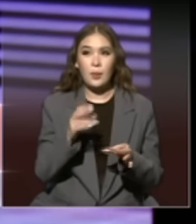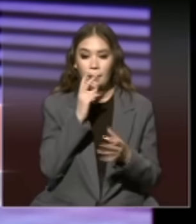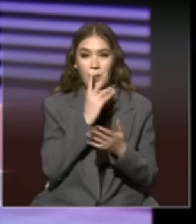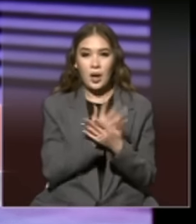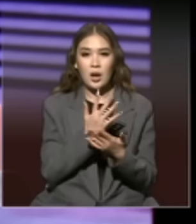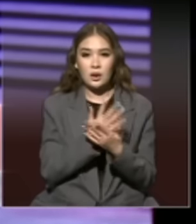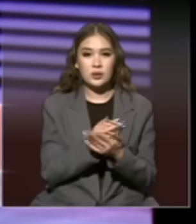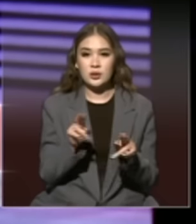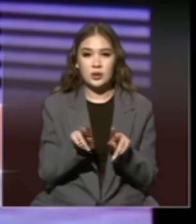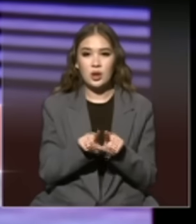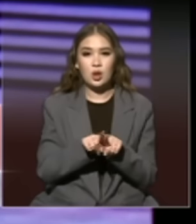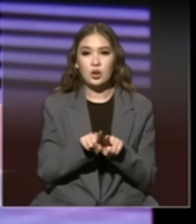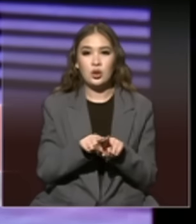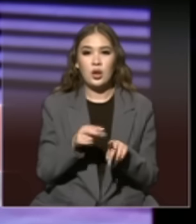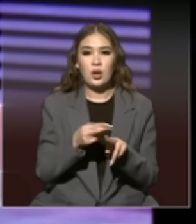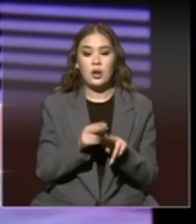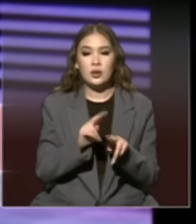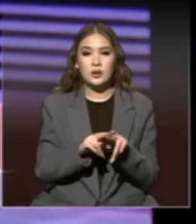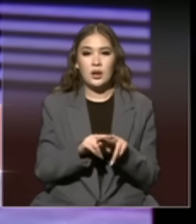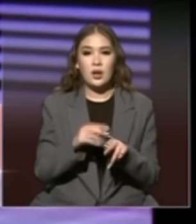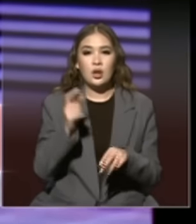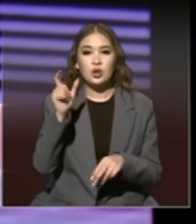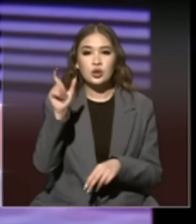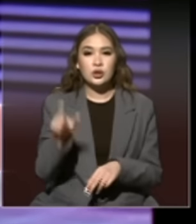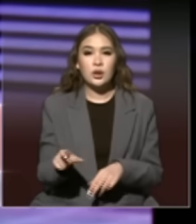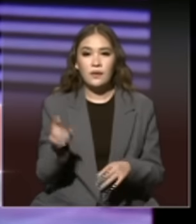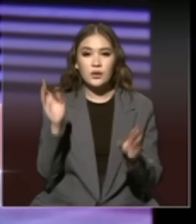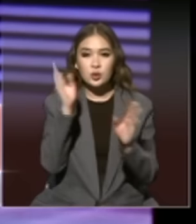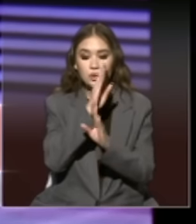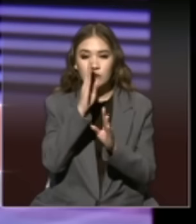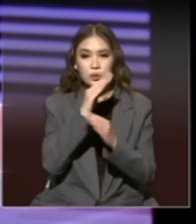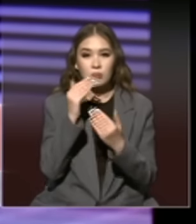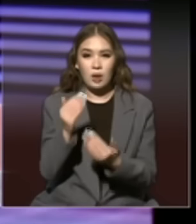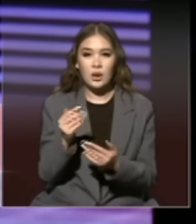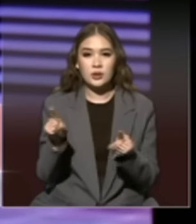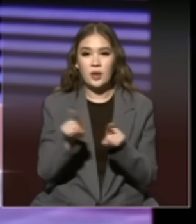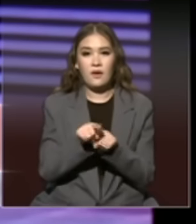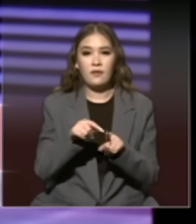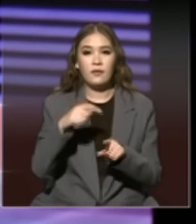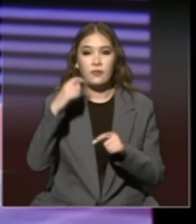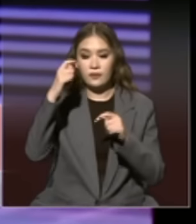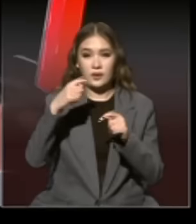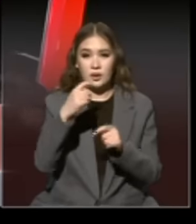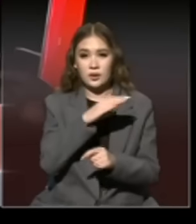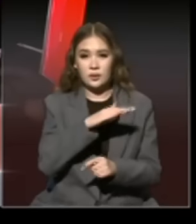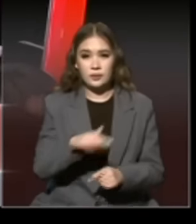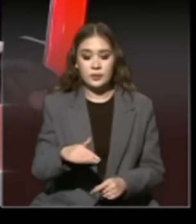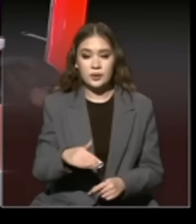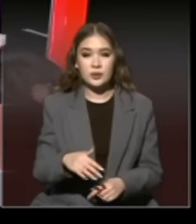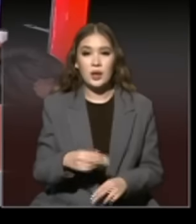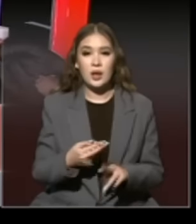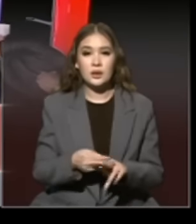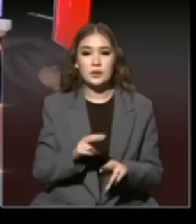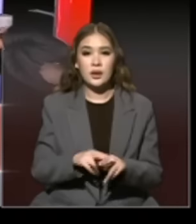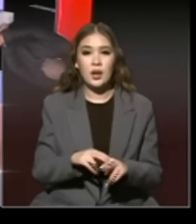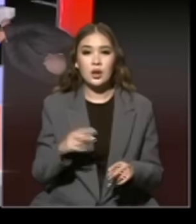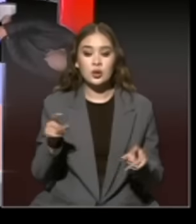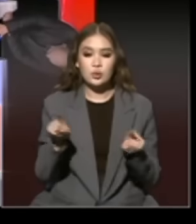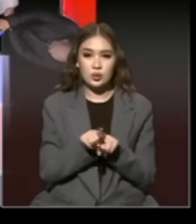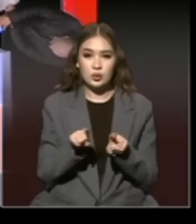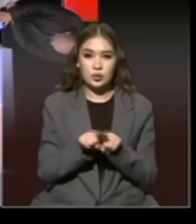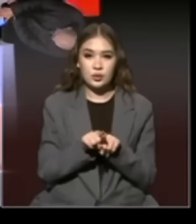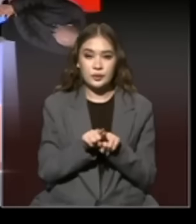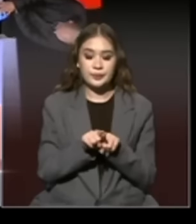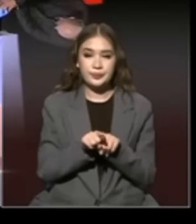қоятын көрініс емес қой. Ол адамның тағдыры, екі тараптың, екі семьяның тағдыры. Және сіз айтқан өзіңіз кінәсіздік презумпциясы тағы бар.